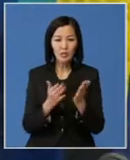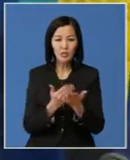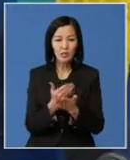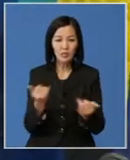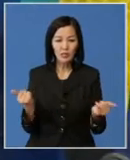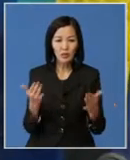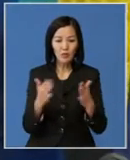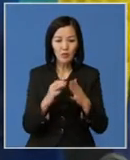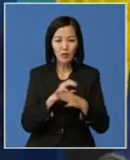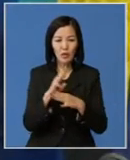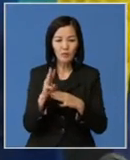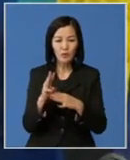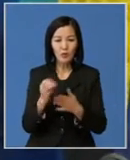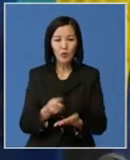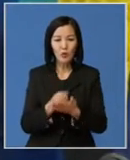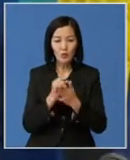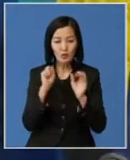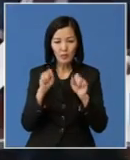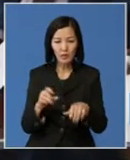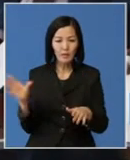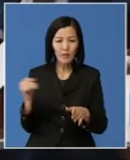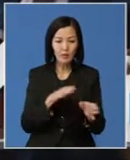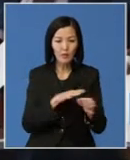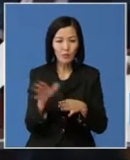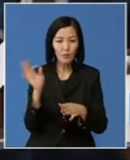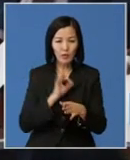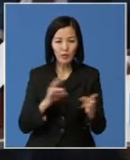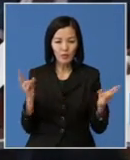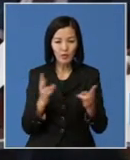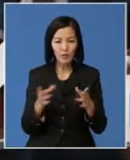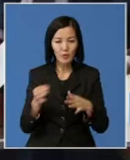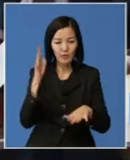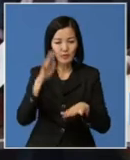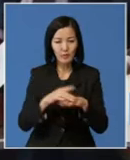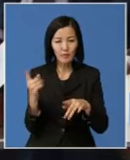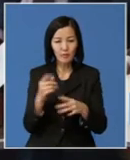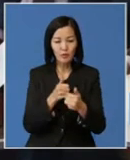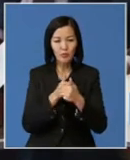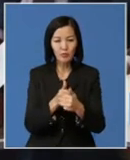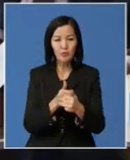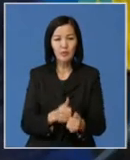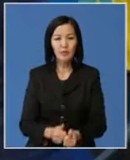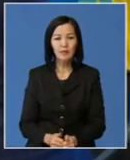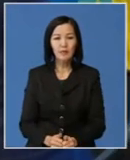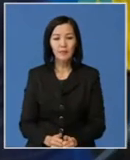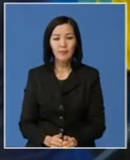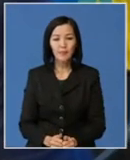баспанамен қамту. Бұл істе қолда бар мүмкіндіктерді толық пайдалану керек, деді облыс әкімінің орынбасары Ахан Әбдуәлиев.